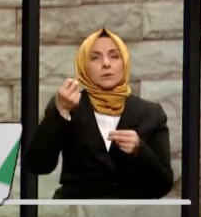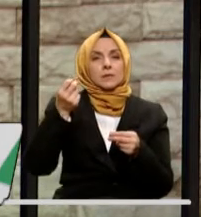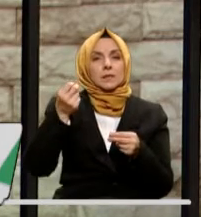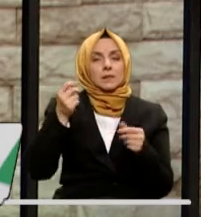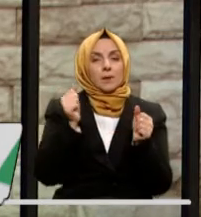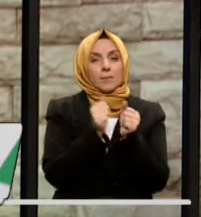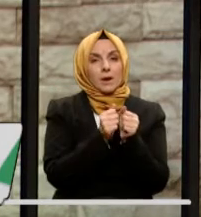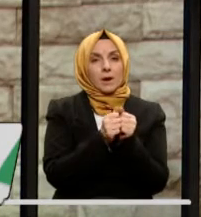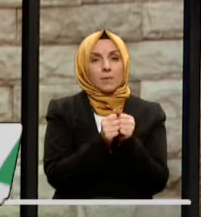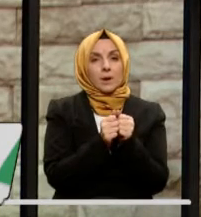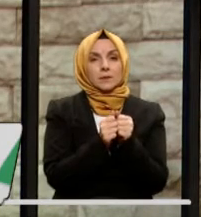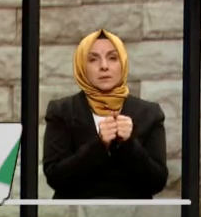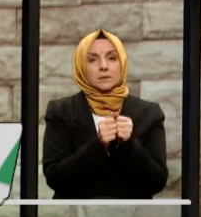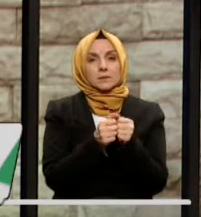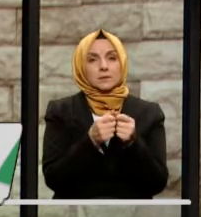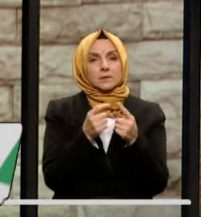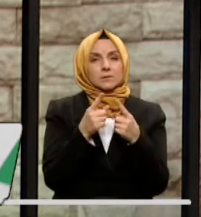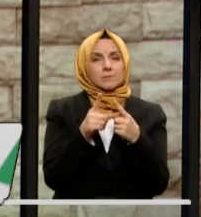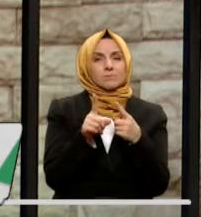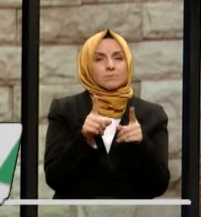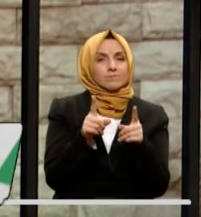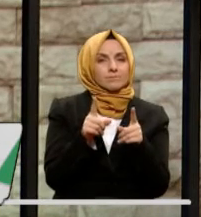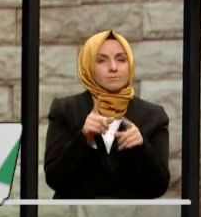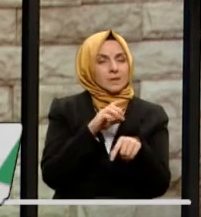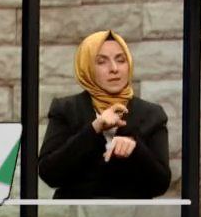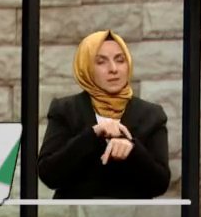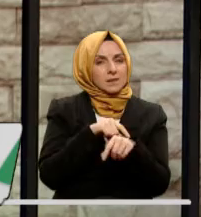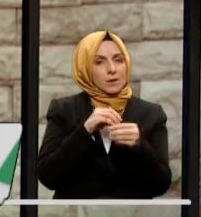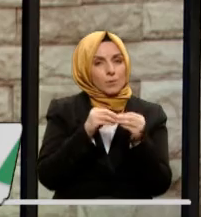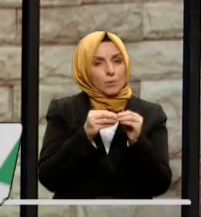hastalarımızda büyük sıkıntı çektiler ve Trombosit